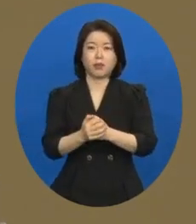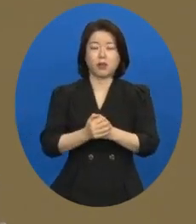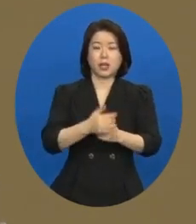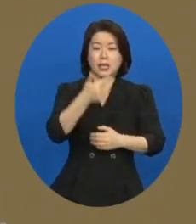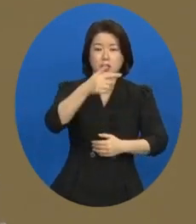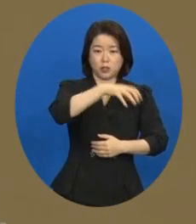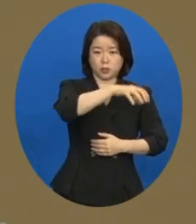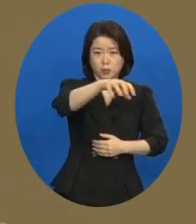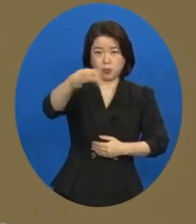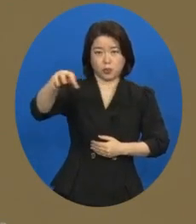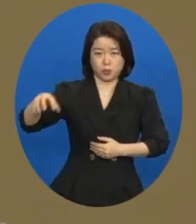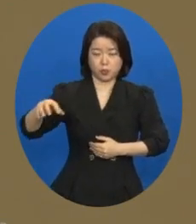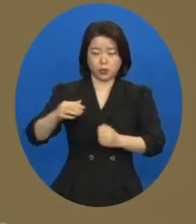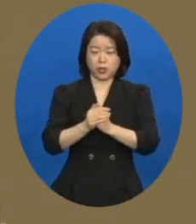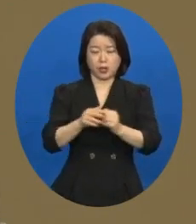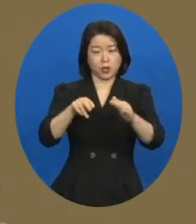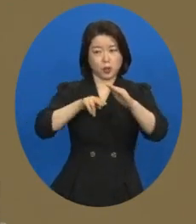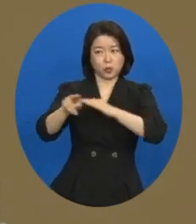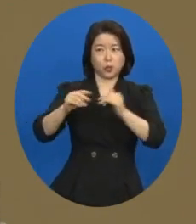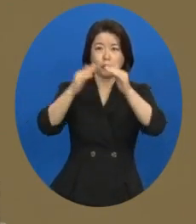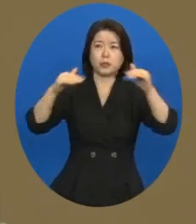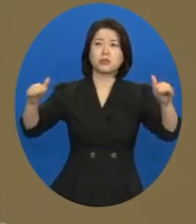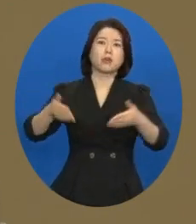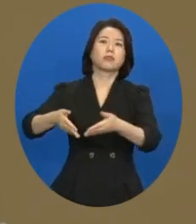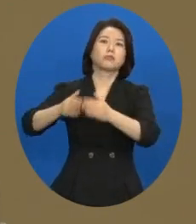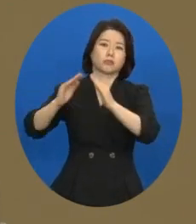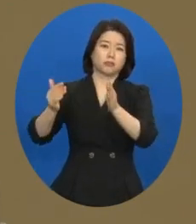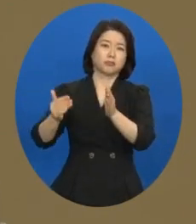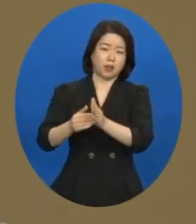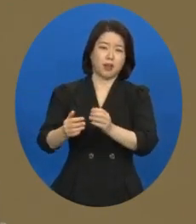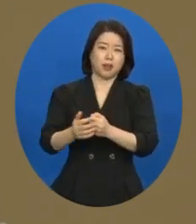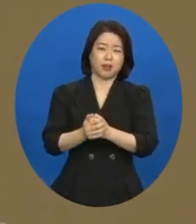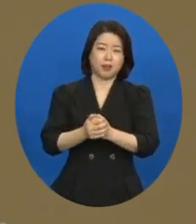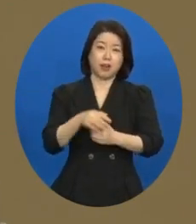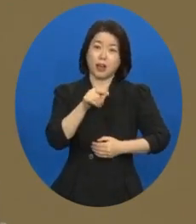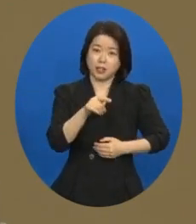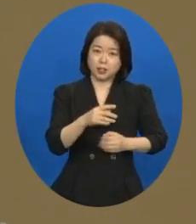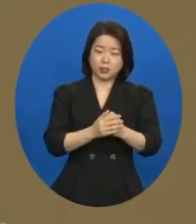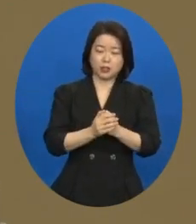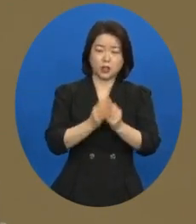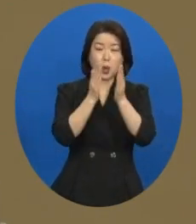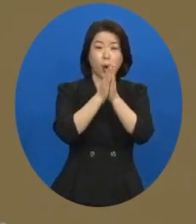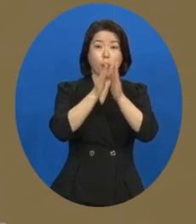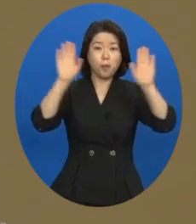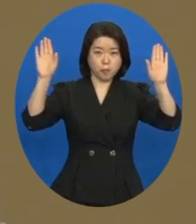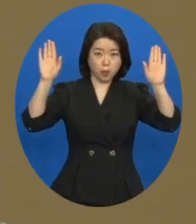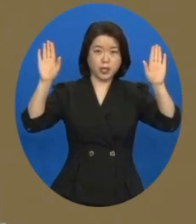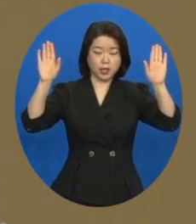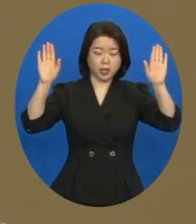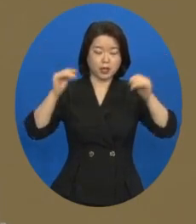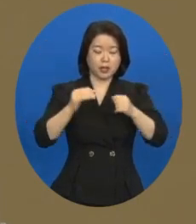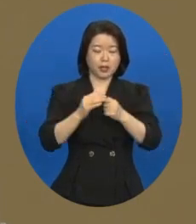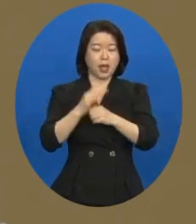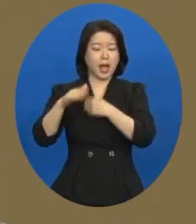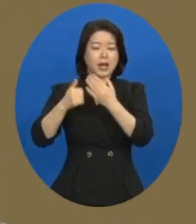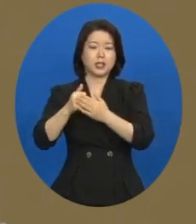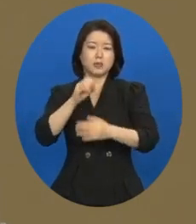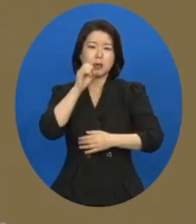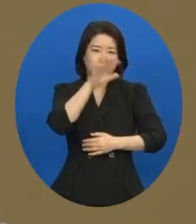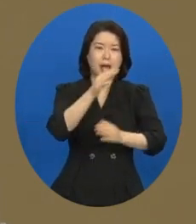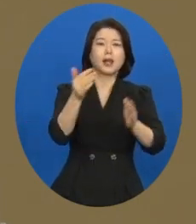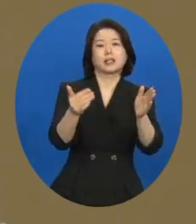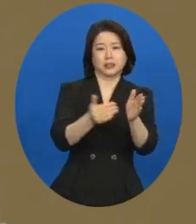여섯 군데의 도피성을 세웁니다. 이 도피성은 이미 모세에게 하나님께서